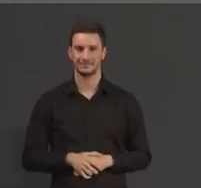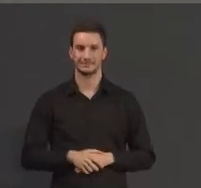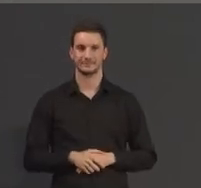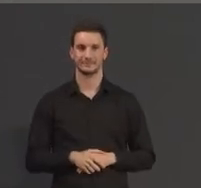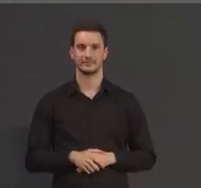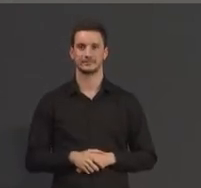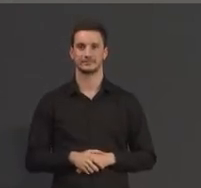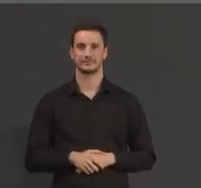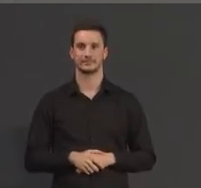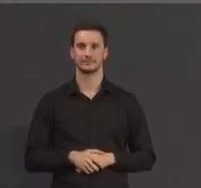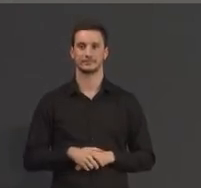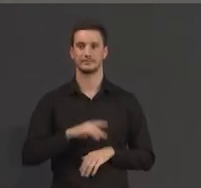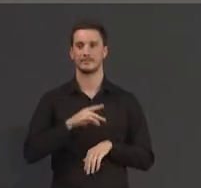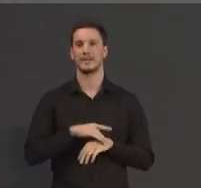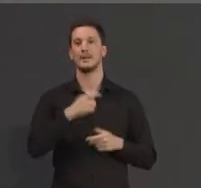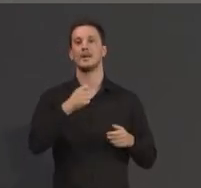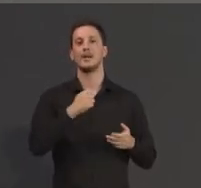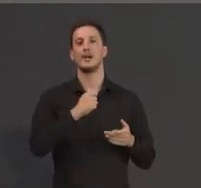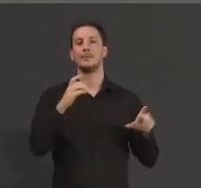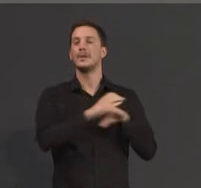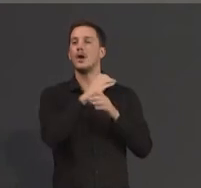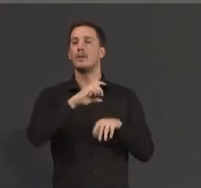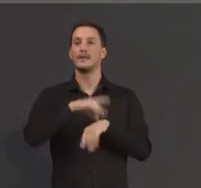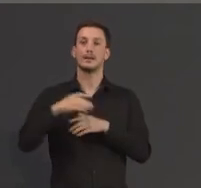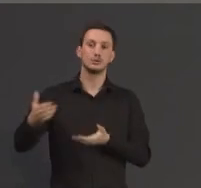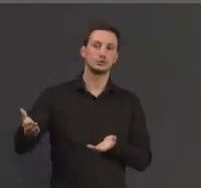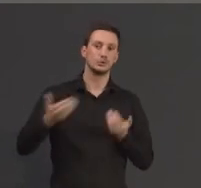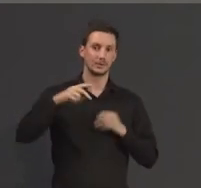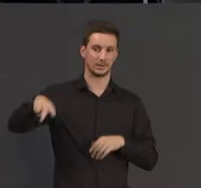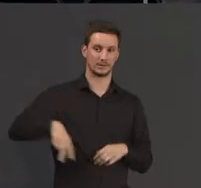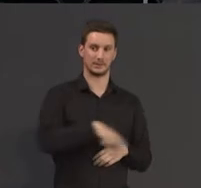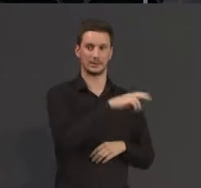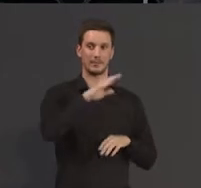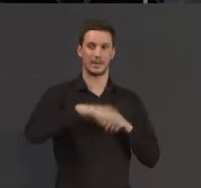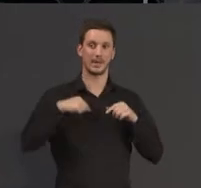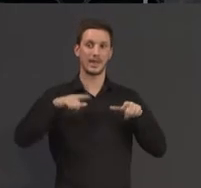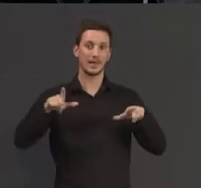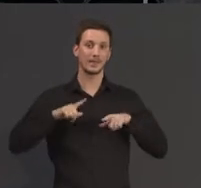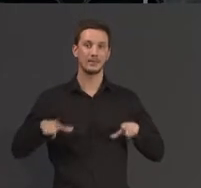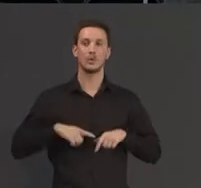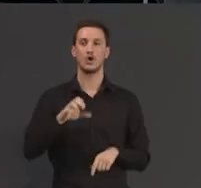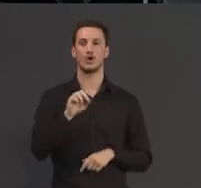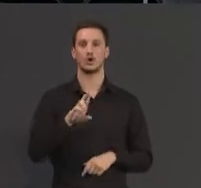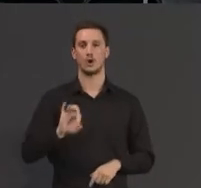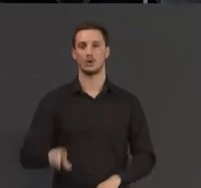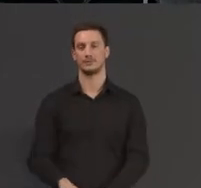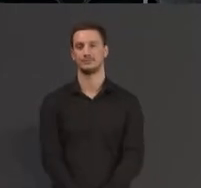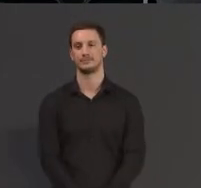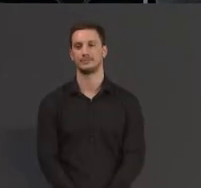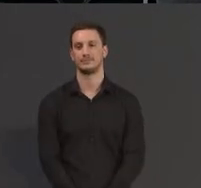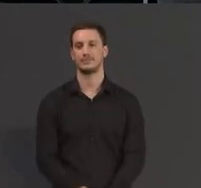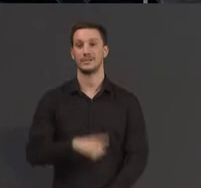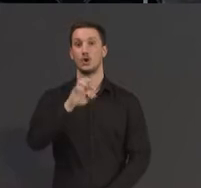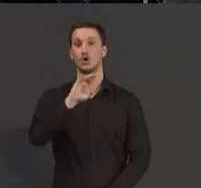l'escenari i es preparin per lliurar els diplomes a Oriol Amat, rector de